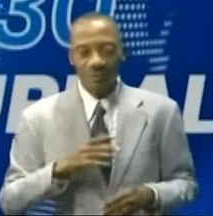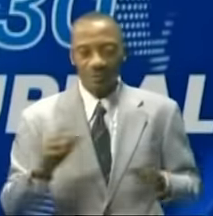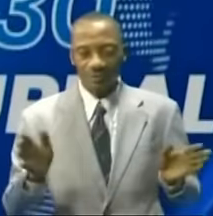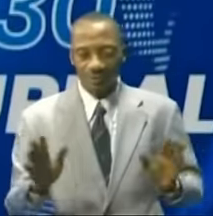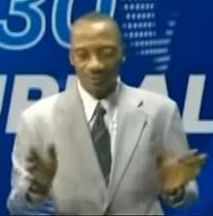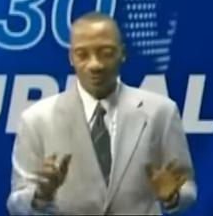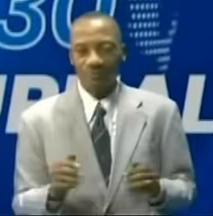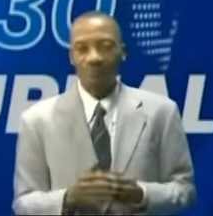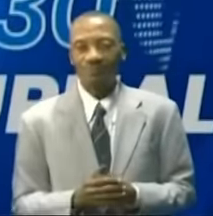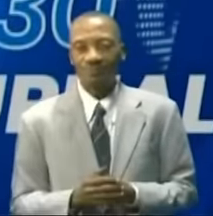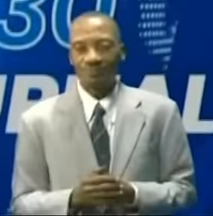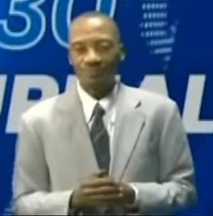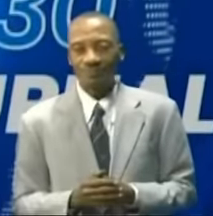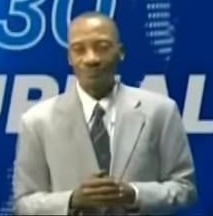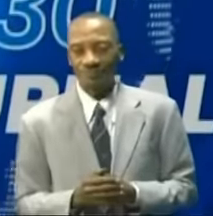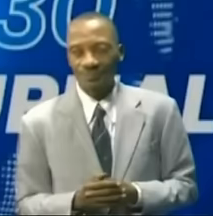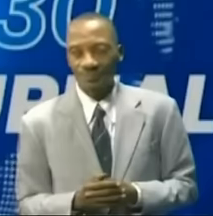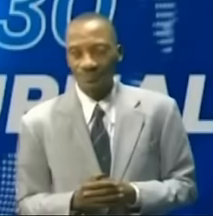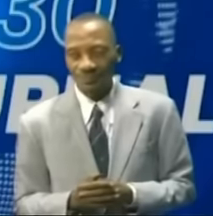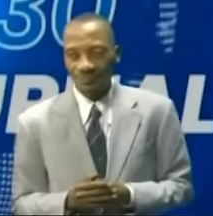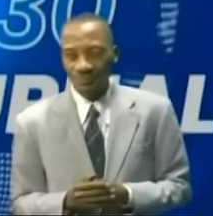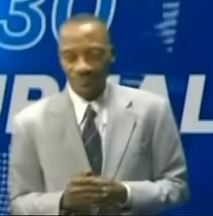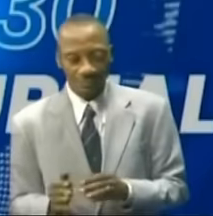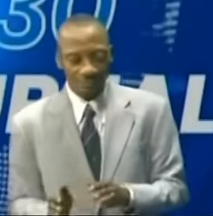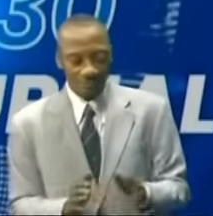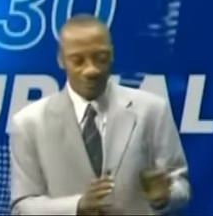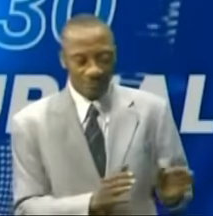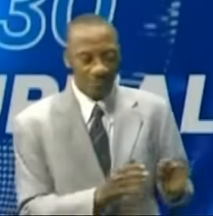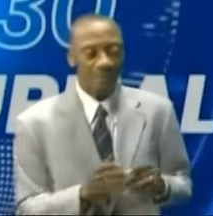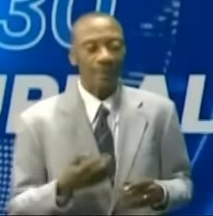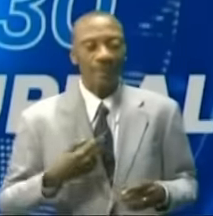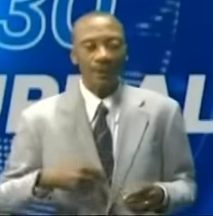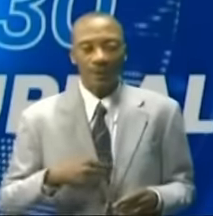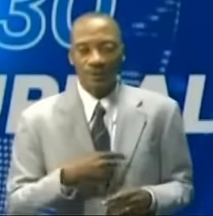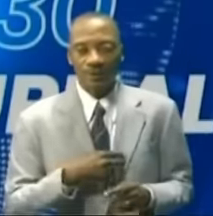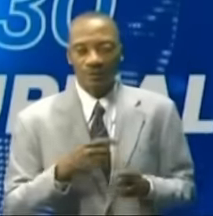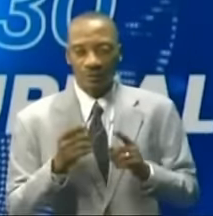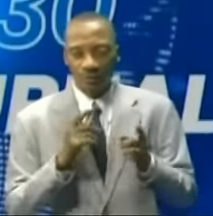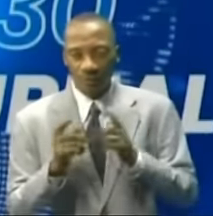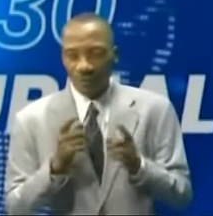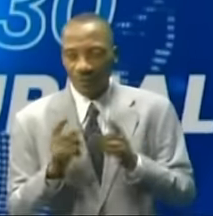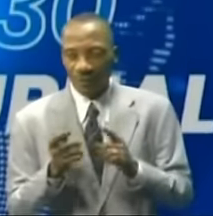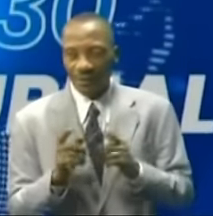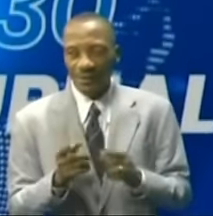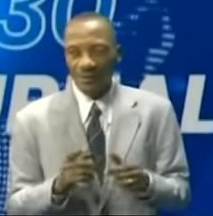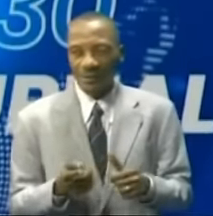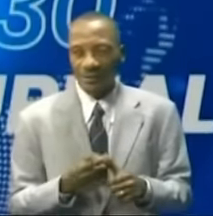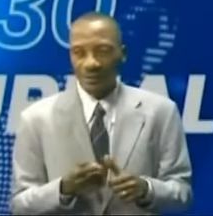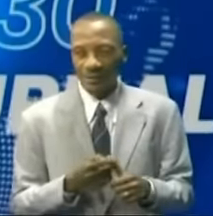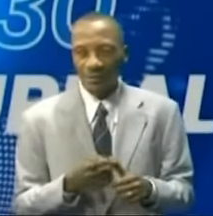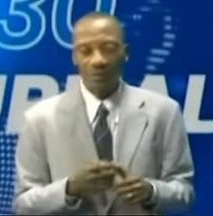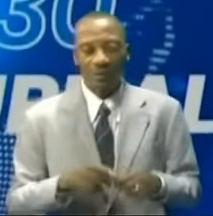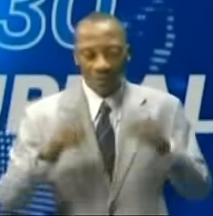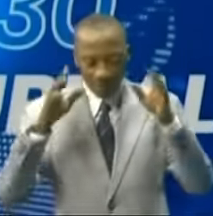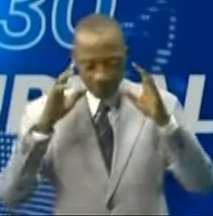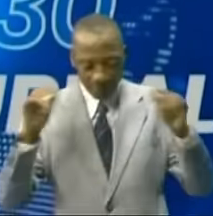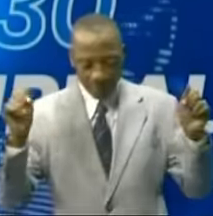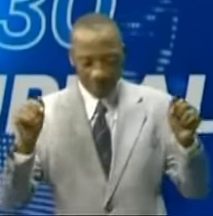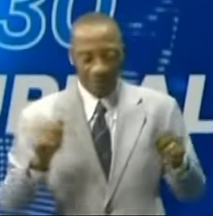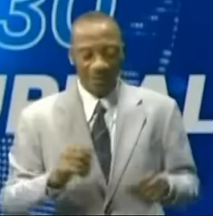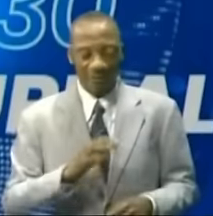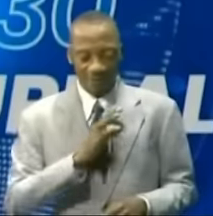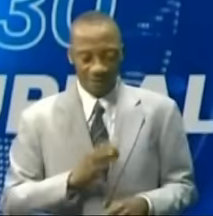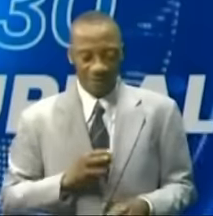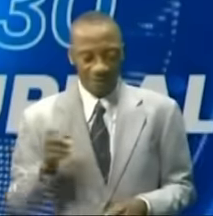L'éradication de l'épidémie des monkeypox ouvre ce journal de la mi-journée de ce vendredi 23 août 2024. Le chef de l'État, Félix Antoine